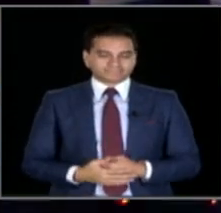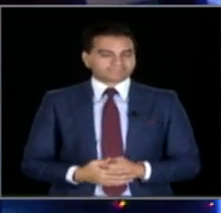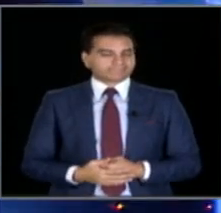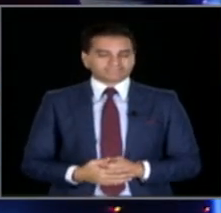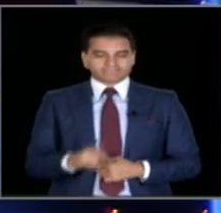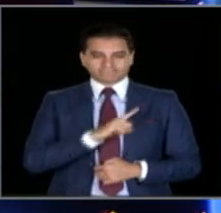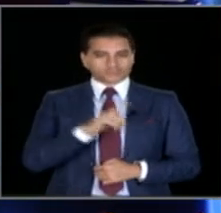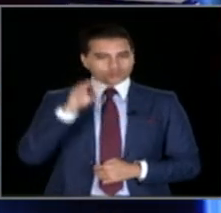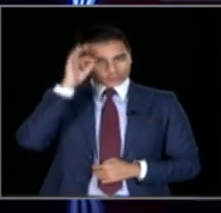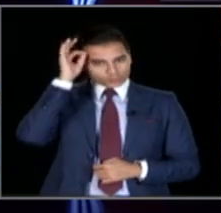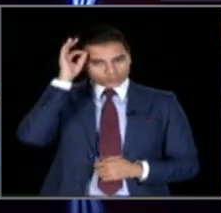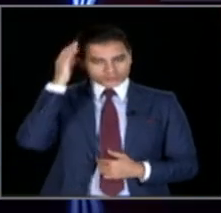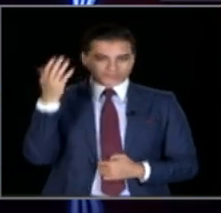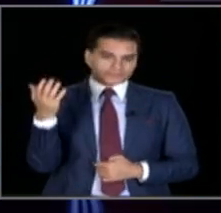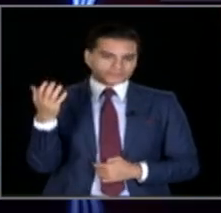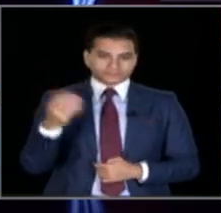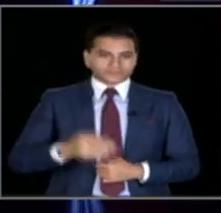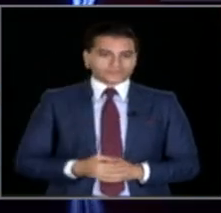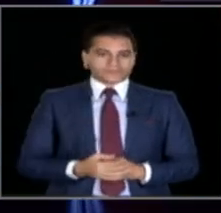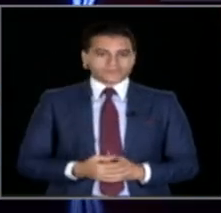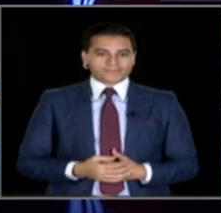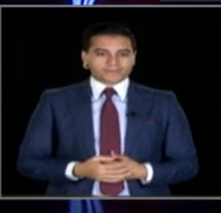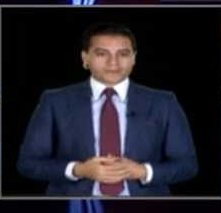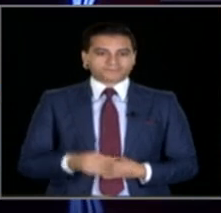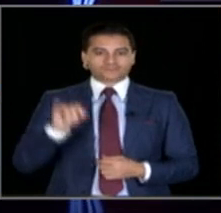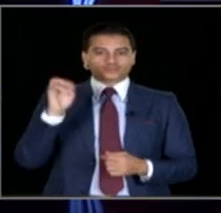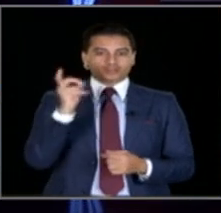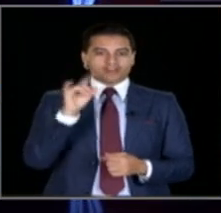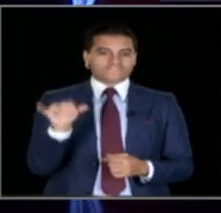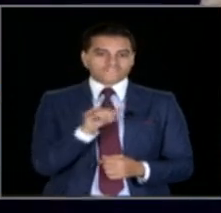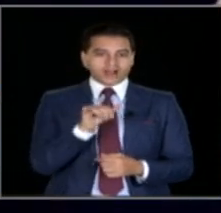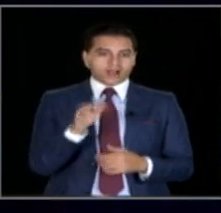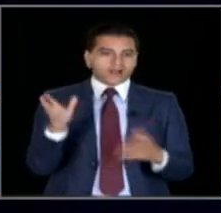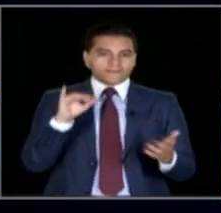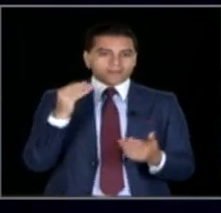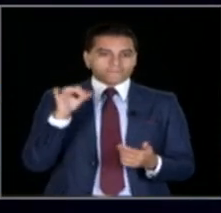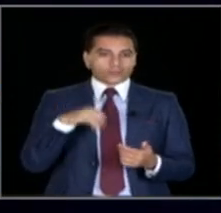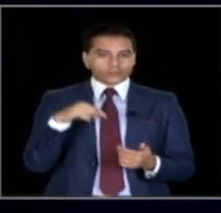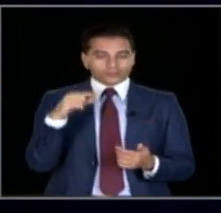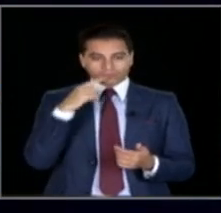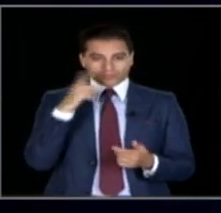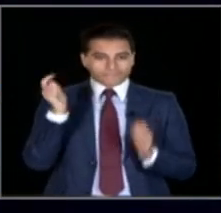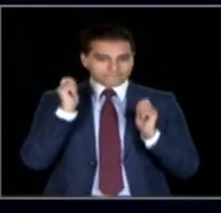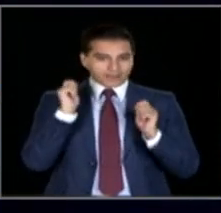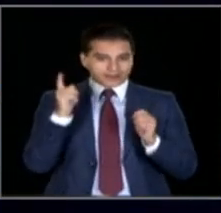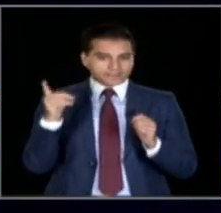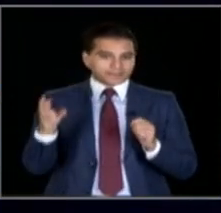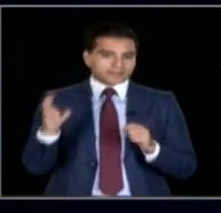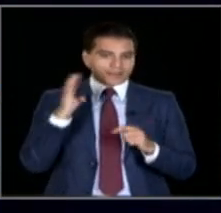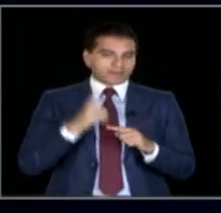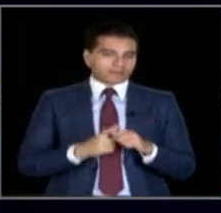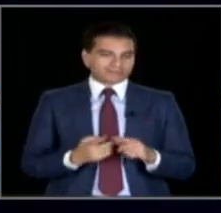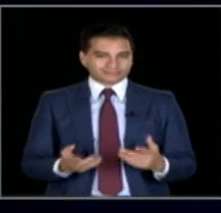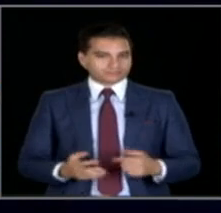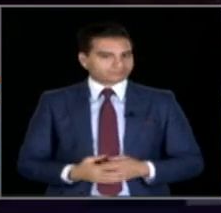مش تونس. مصطفى محمود. المغرب. المغرب 10 نقط،